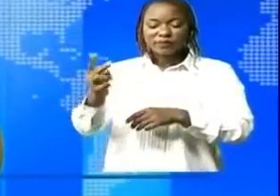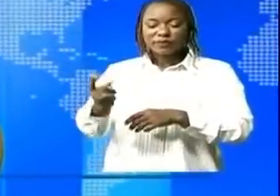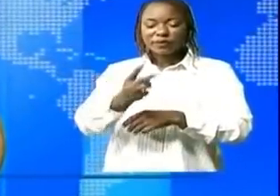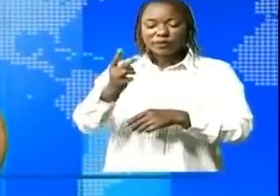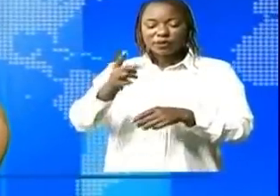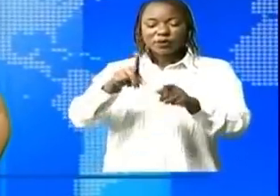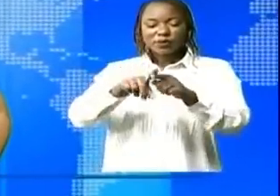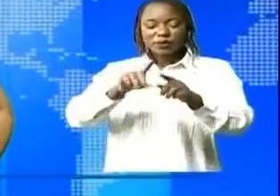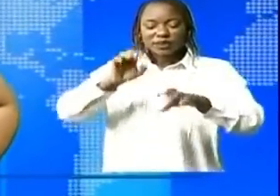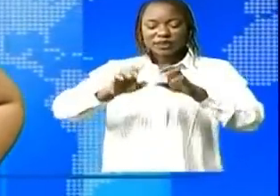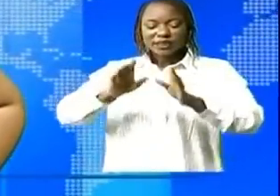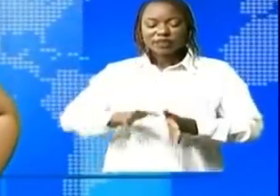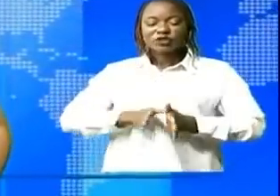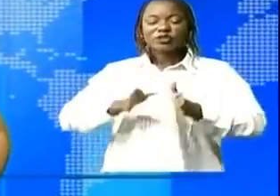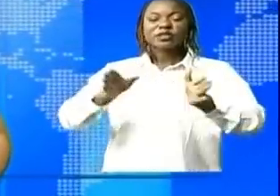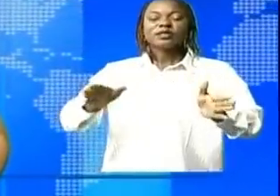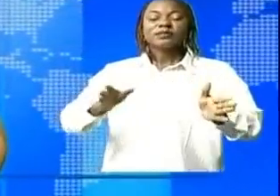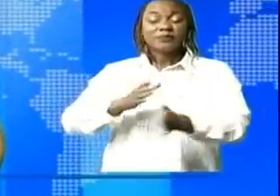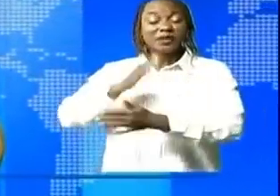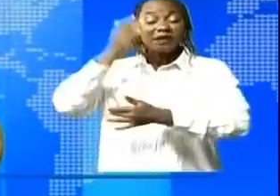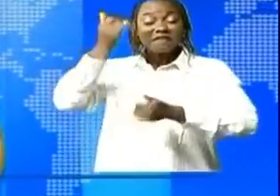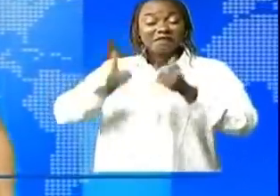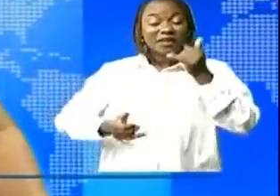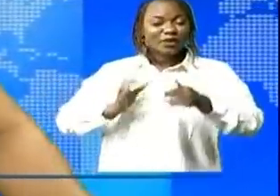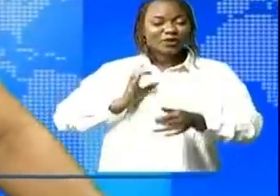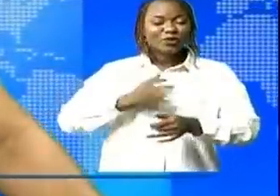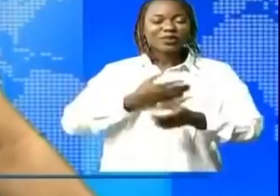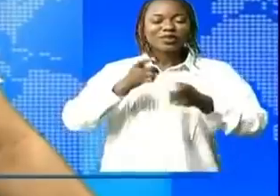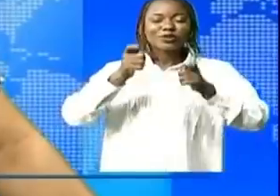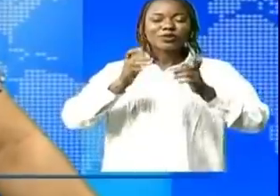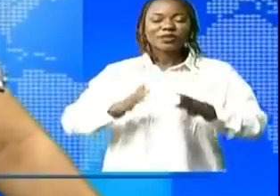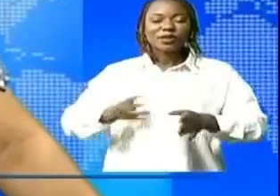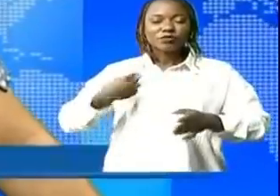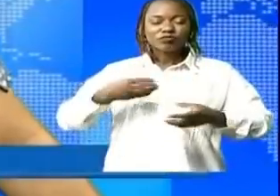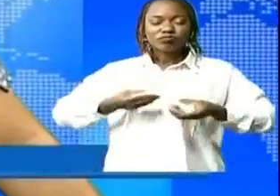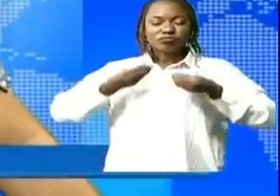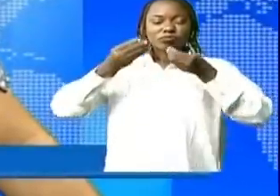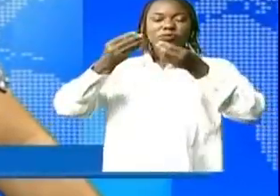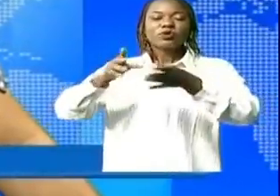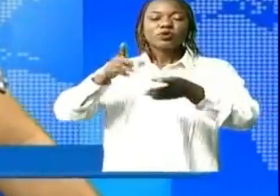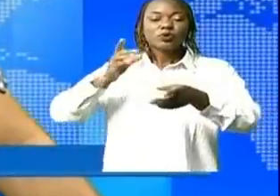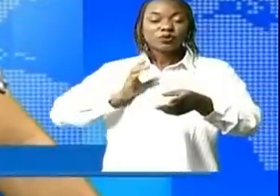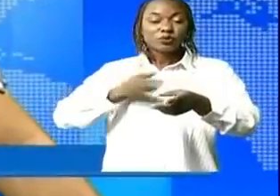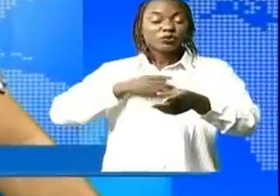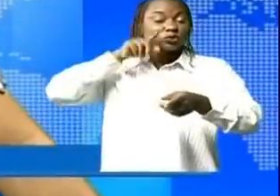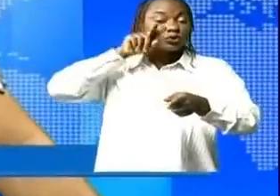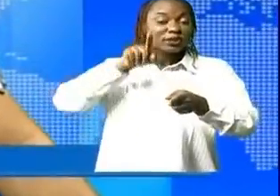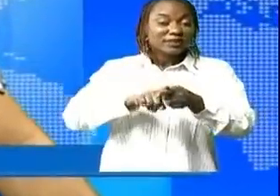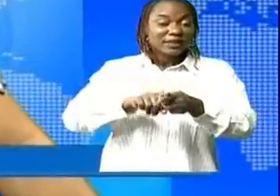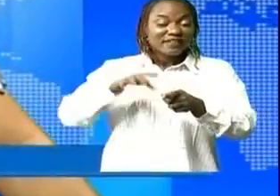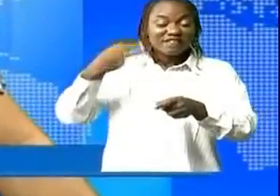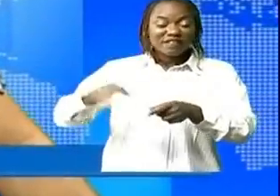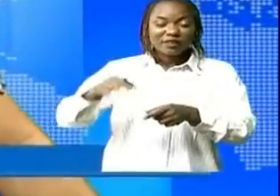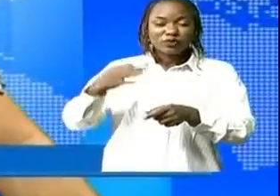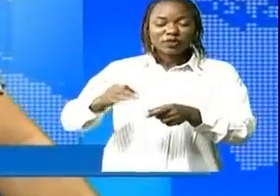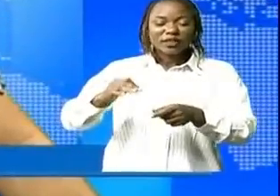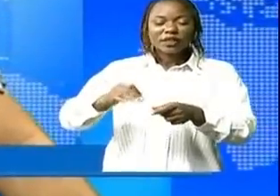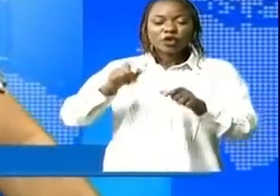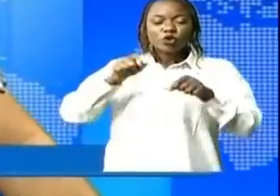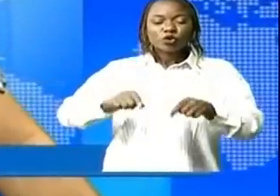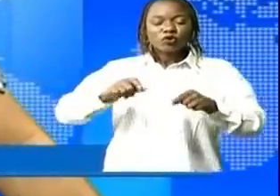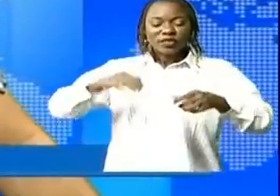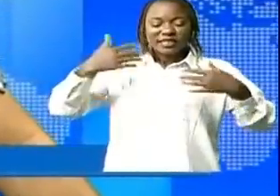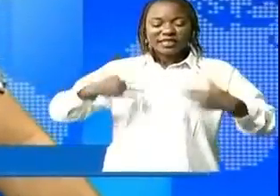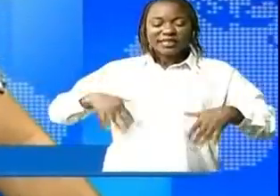Taïeye, secrétaire général. Fin de ce journal que nous dédions gracieusement à notre consoeur Françoise Bouélabois qui souffle aujourd'hui une bougie